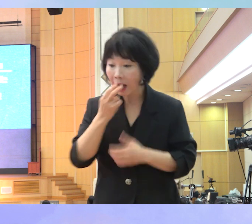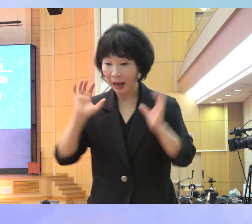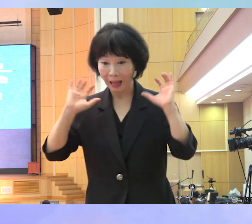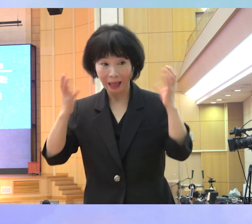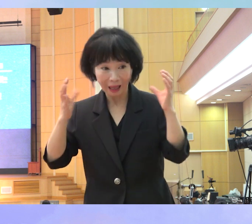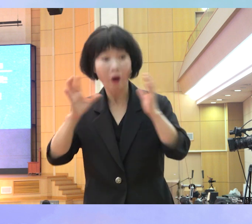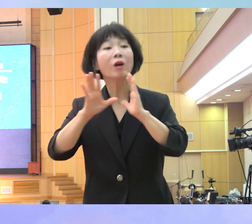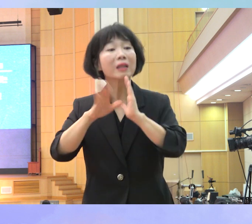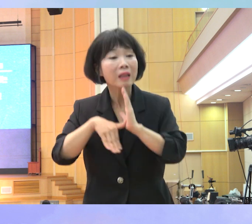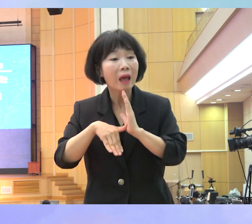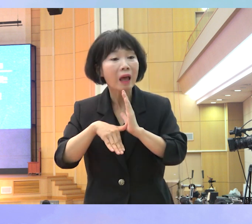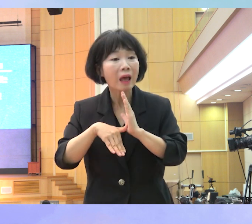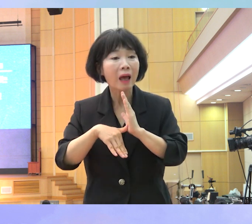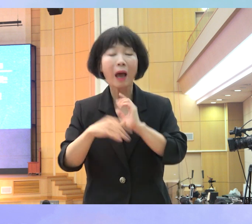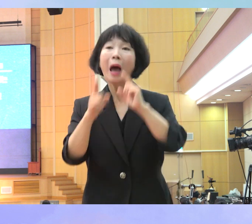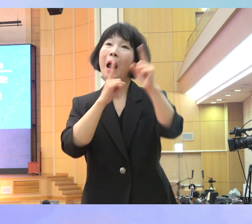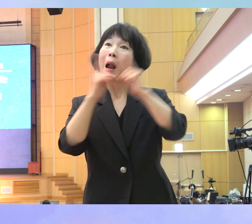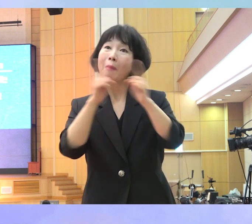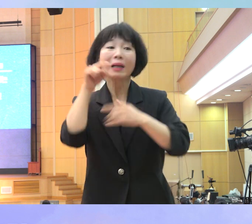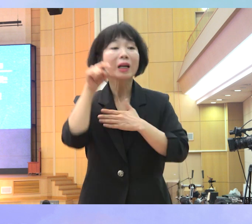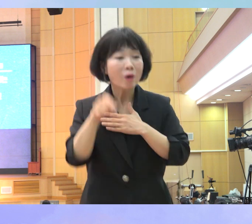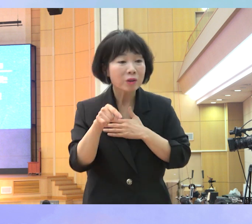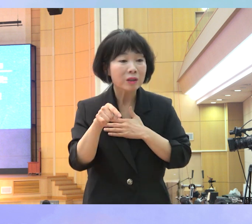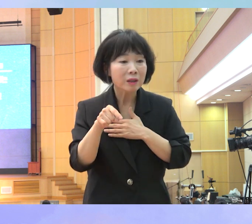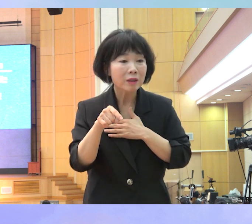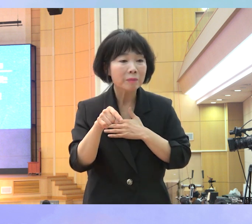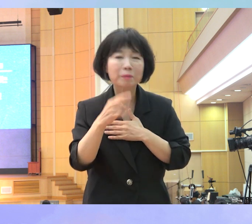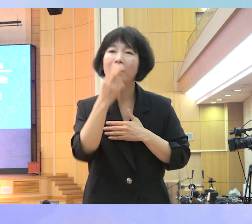뭐 하는 것이? 말하는